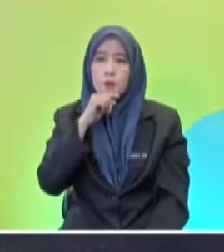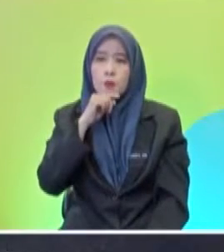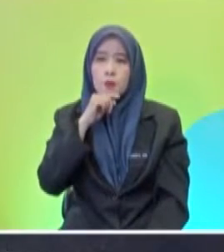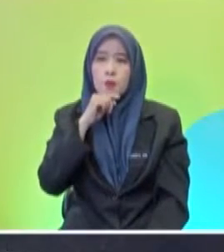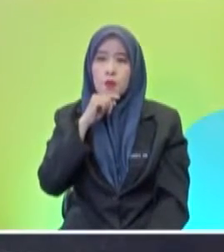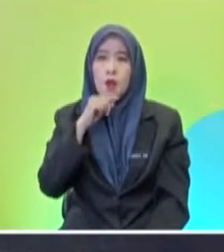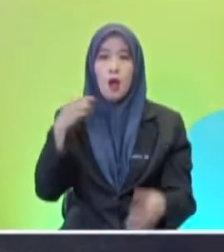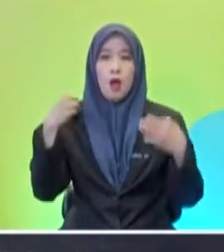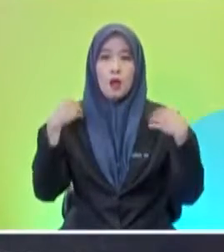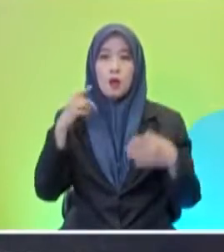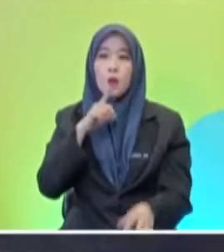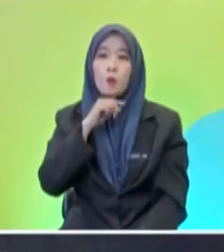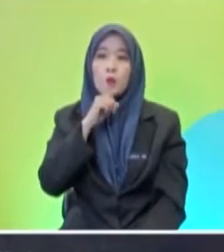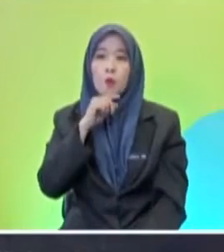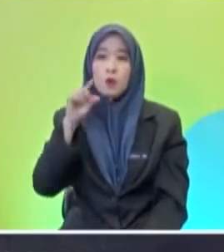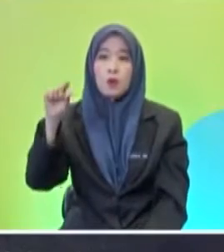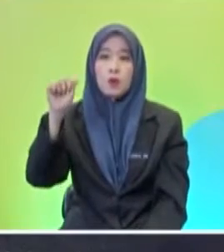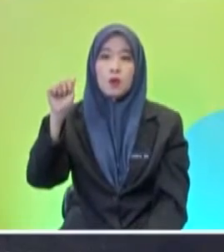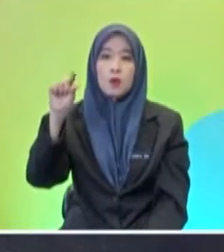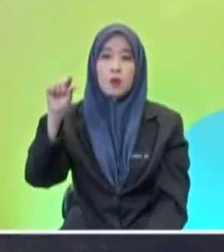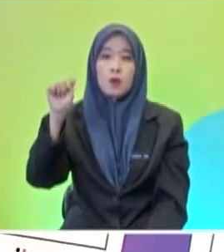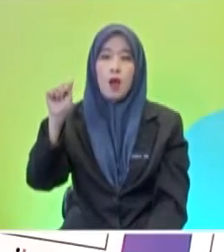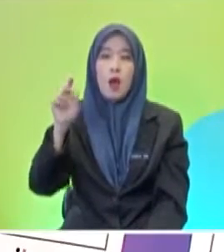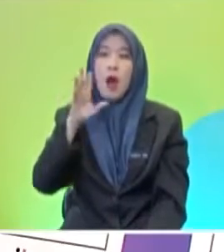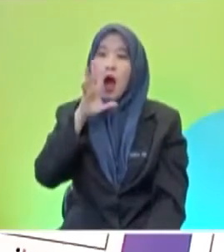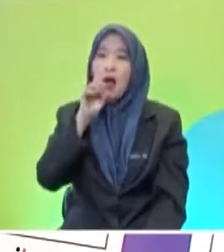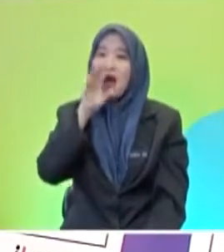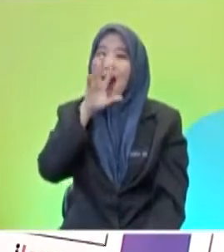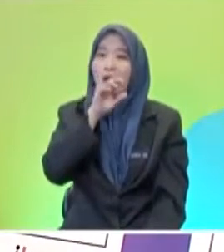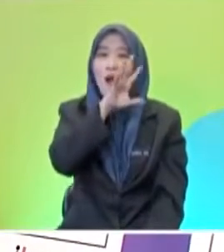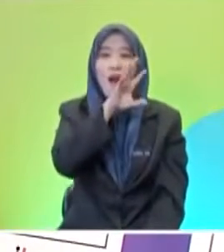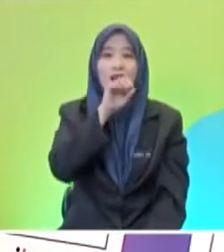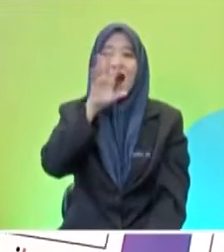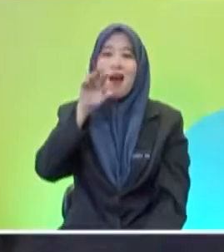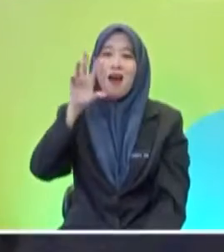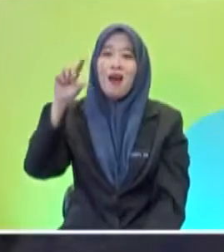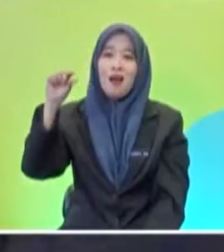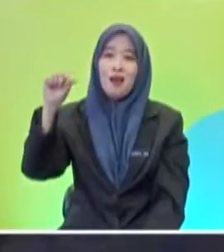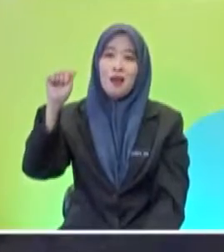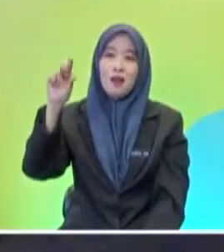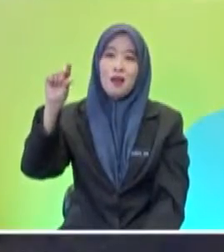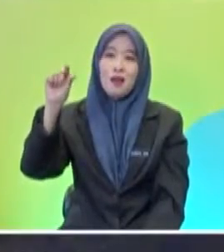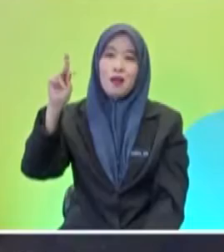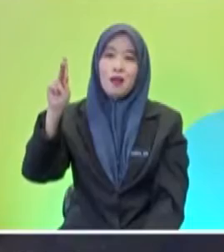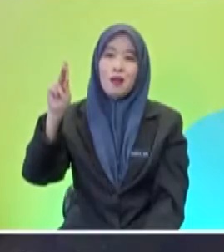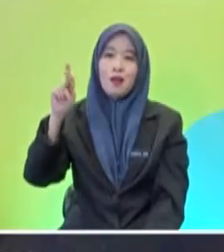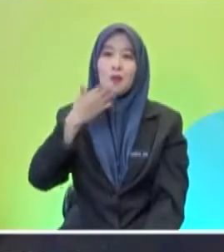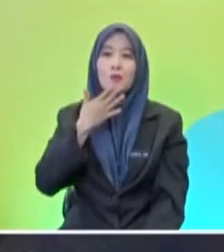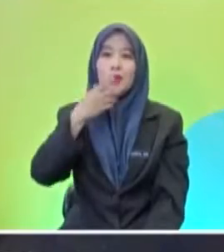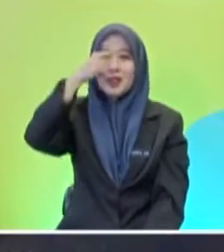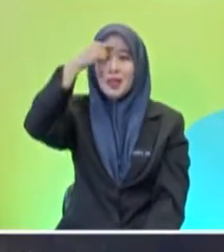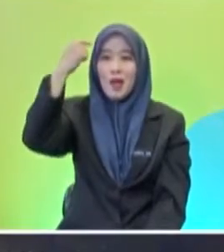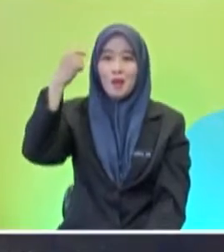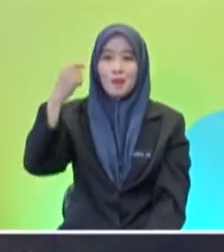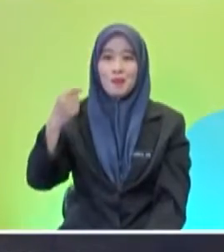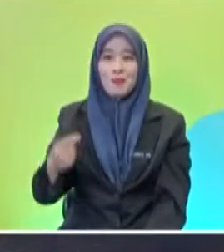tahulah. Burung gagak cikgu. Ha, macam mana? Ah. Ah. Hebatlah Fizi ni. Cikgu tahu burung kelicap aja.